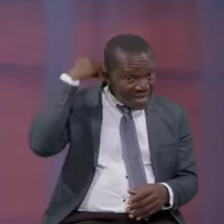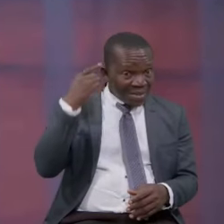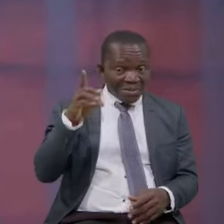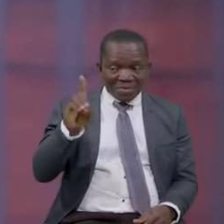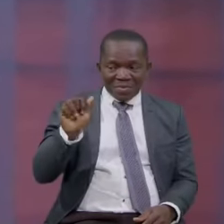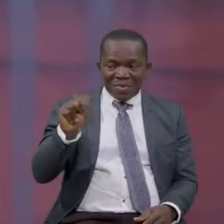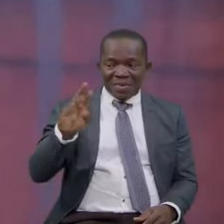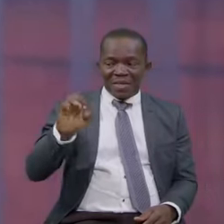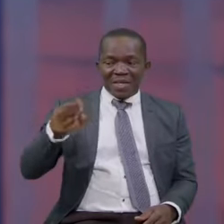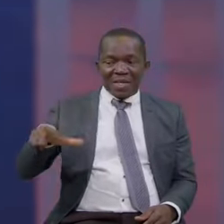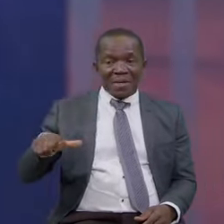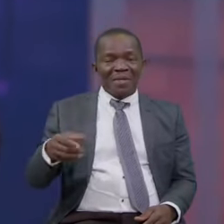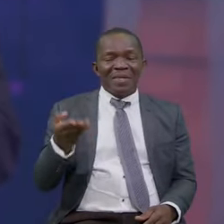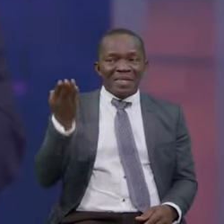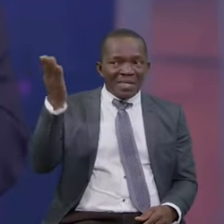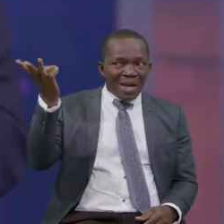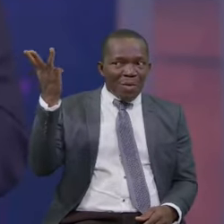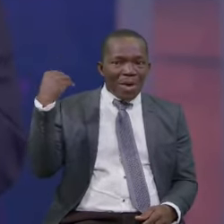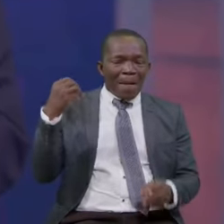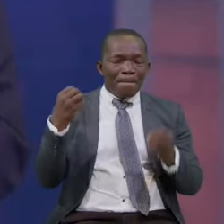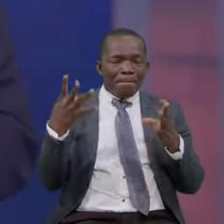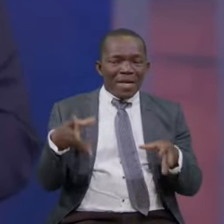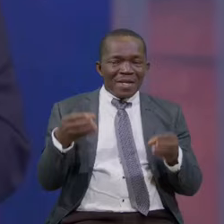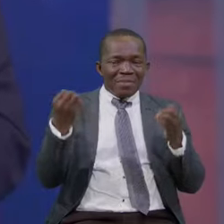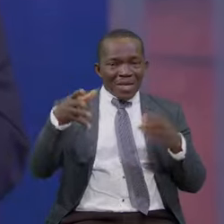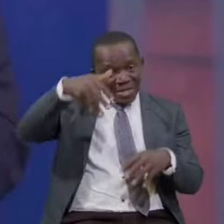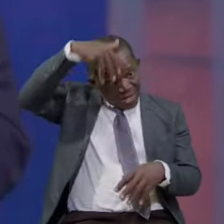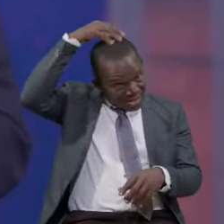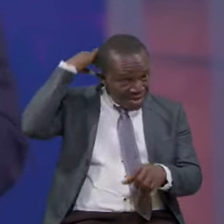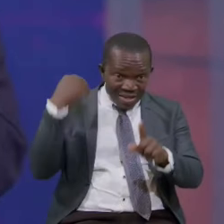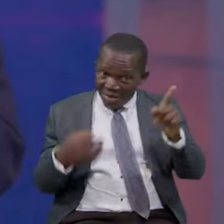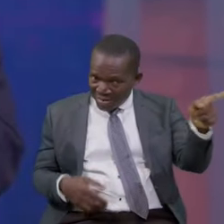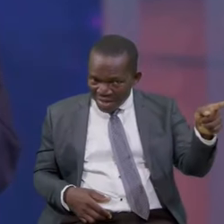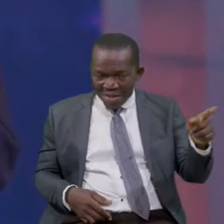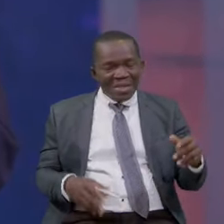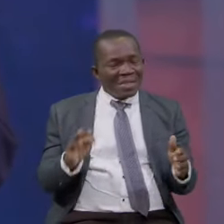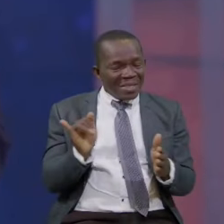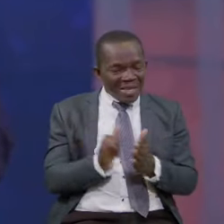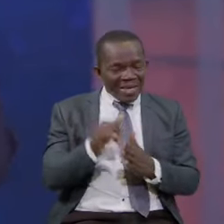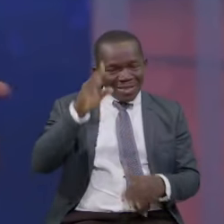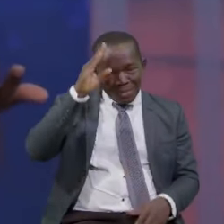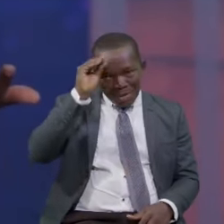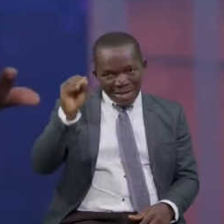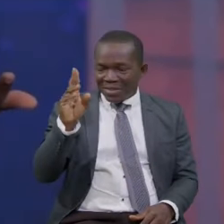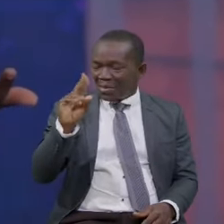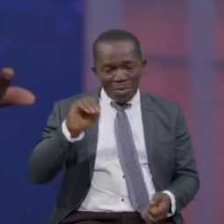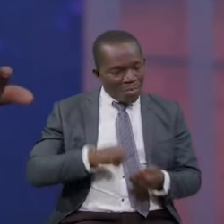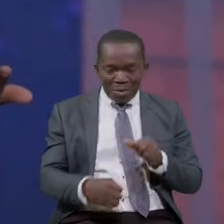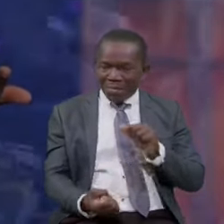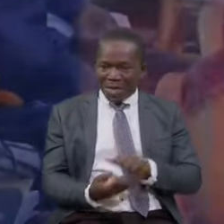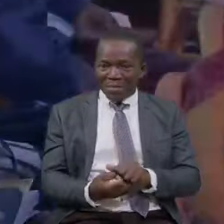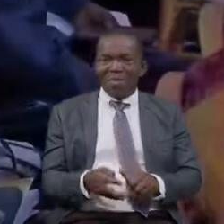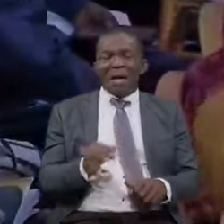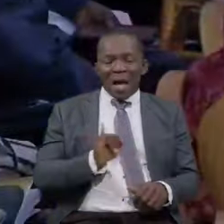affamés et on dit nous allons te jeter dans la fausse lion il dit allez-y je vais